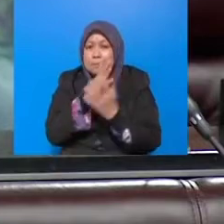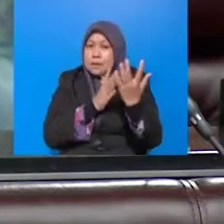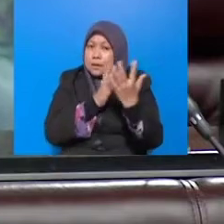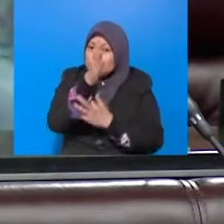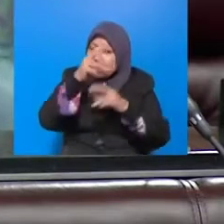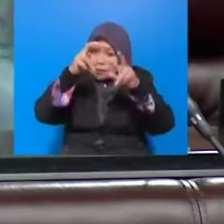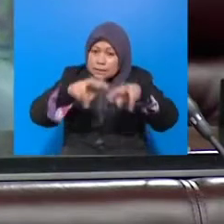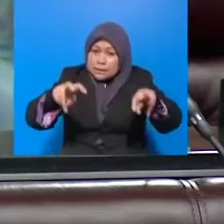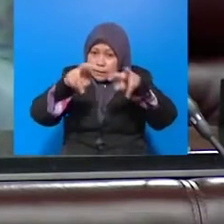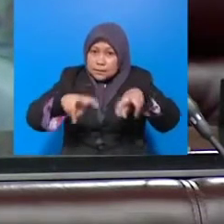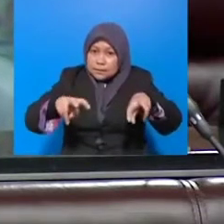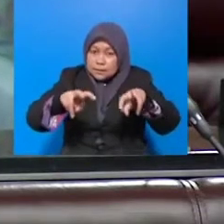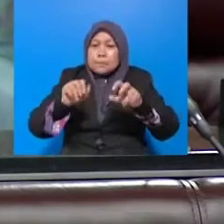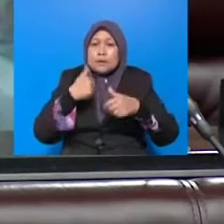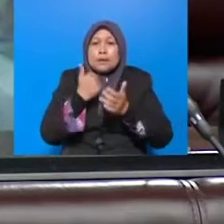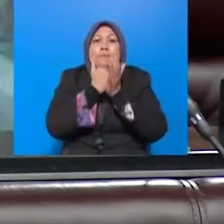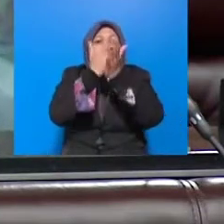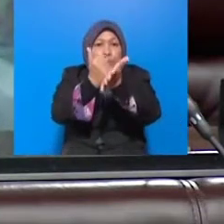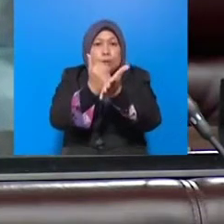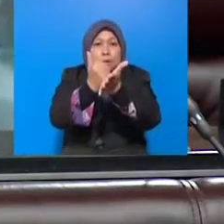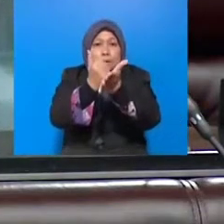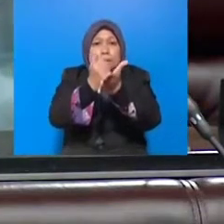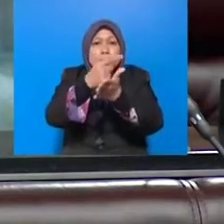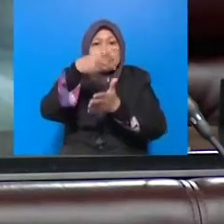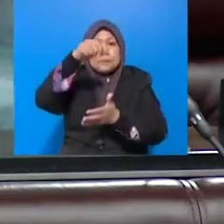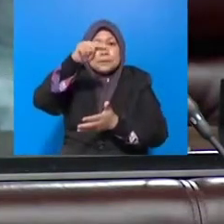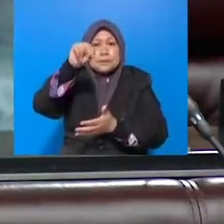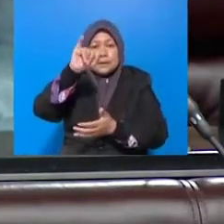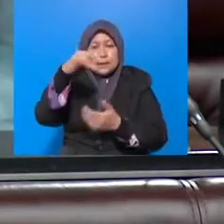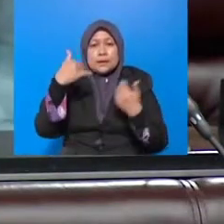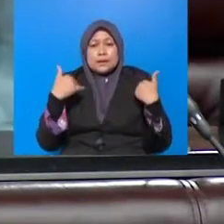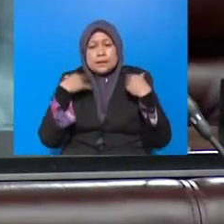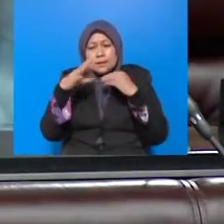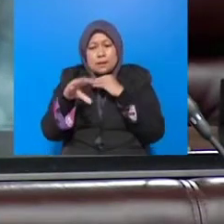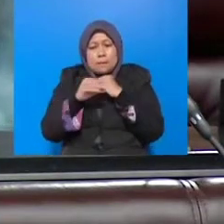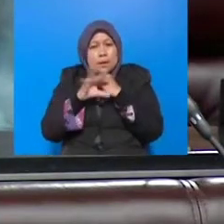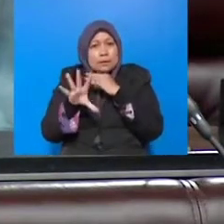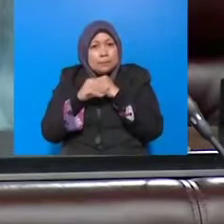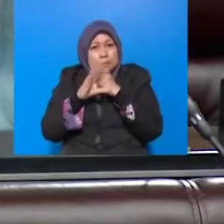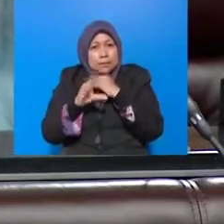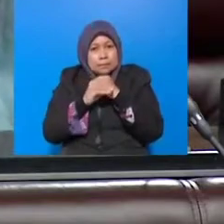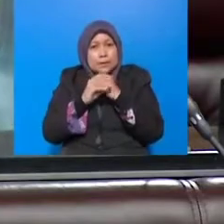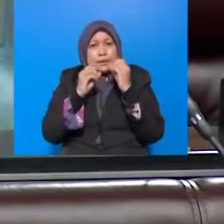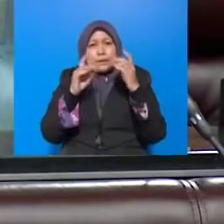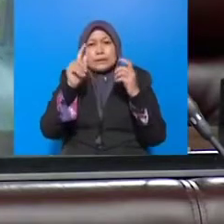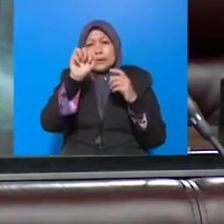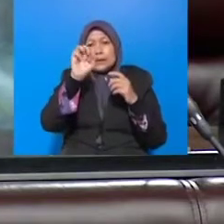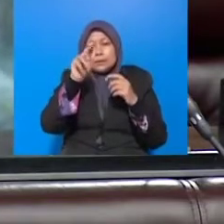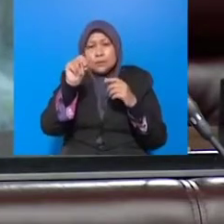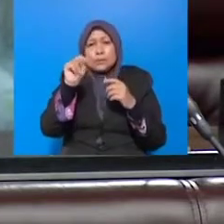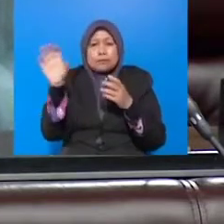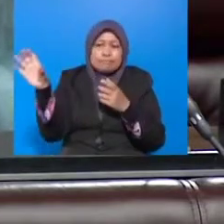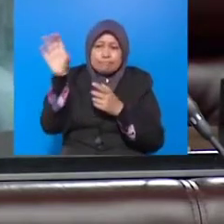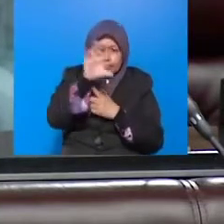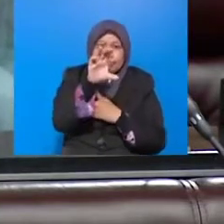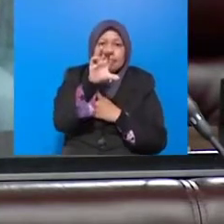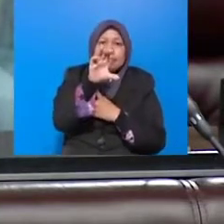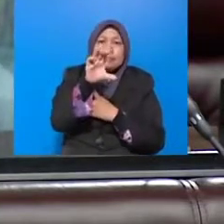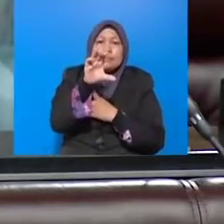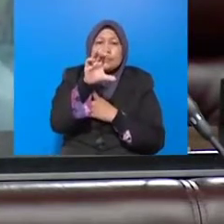melalui kajian melalui bantuan penjana ada sebanyak tambahan kepada Tekun Nasional juga